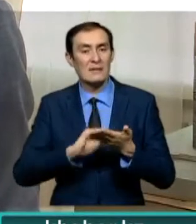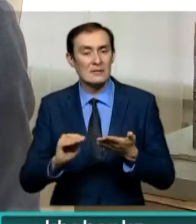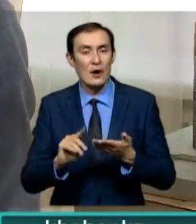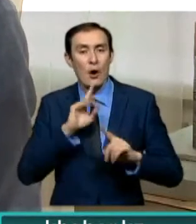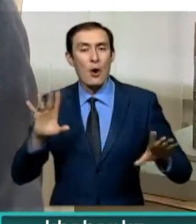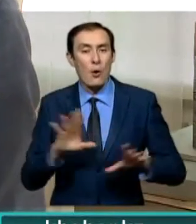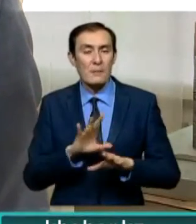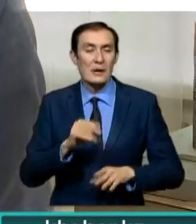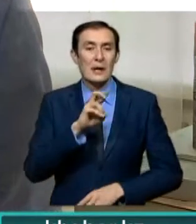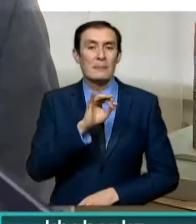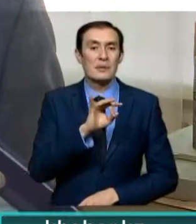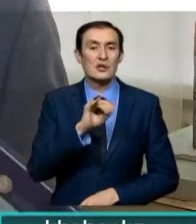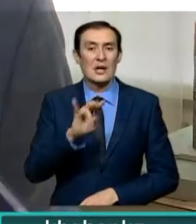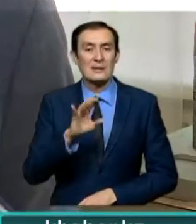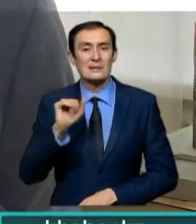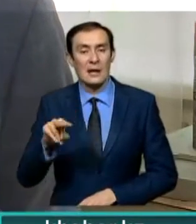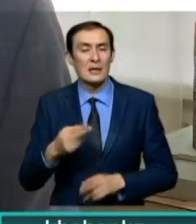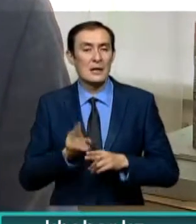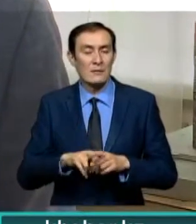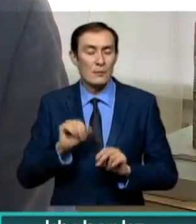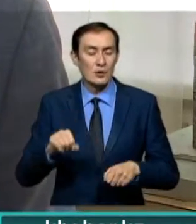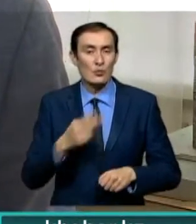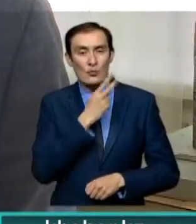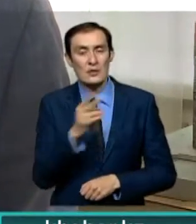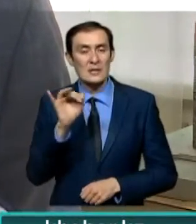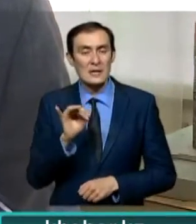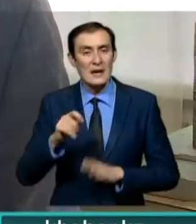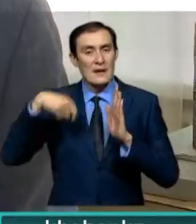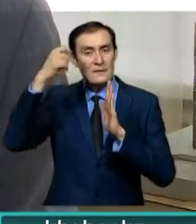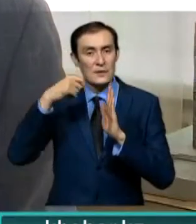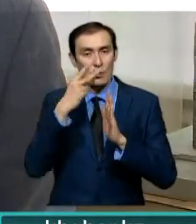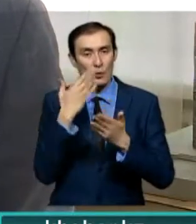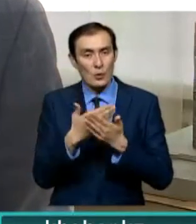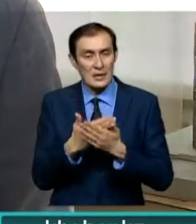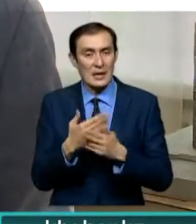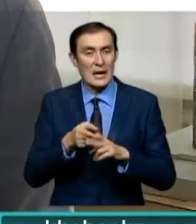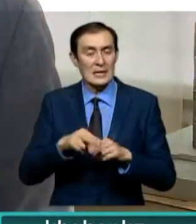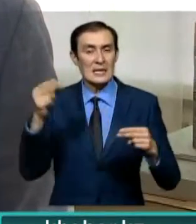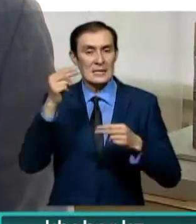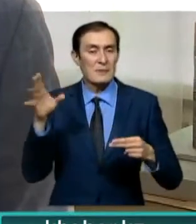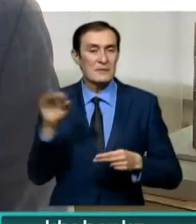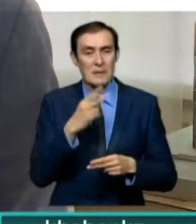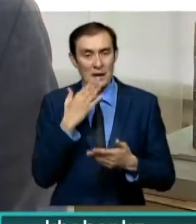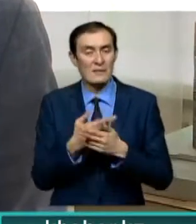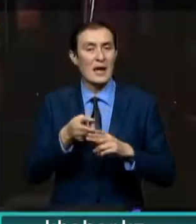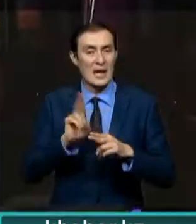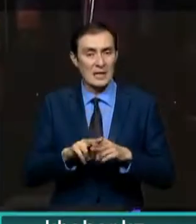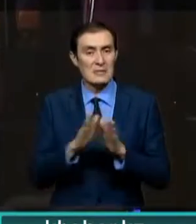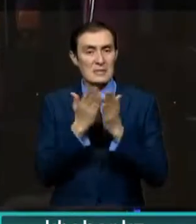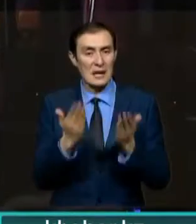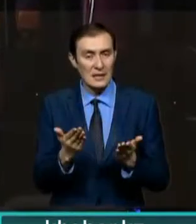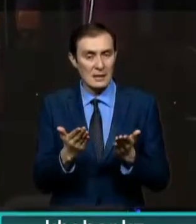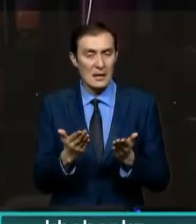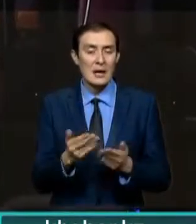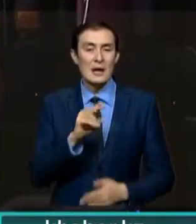биржан и сара а также посредством qr-кода можно просмотреть видеоролики привязанные к теме все они отражены в этом издании эти